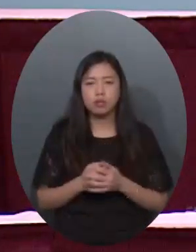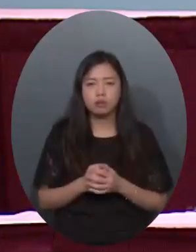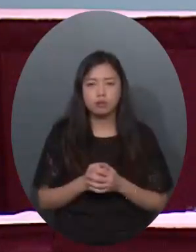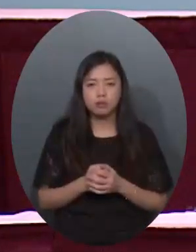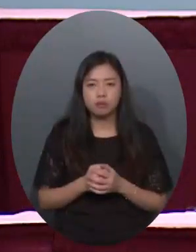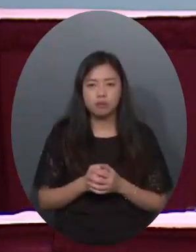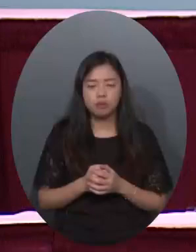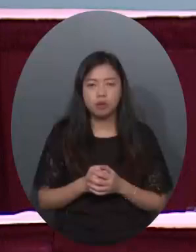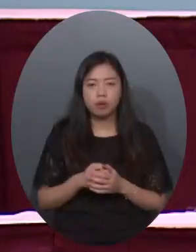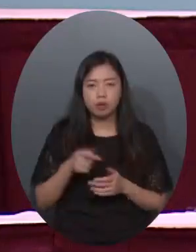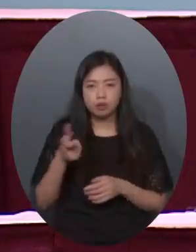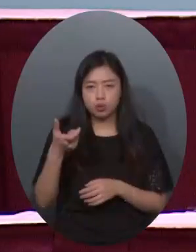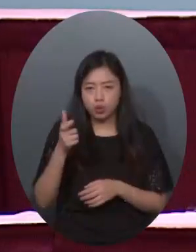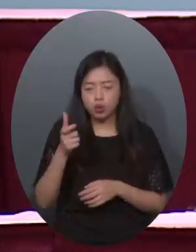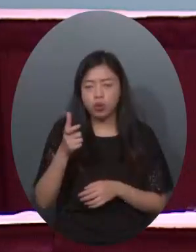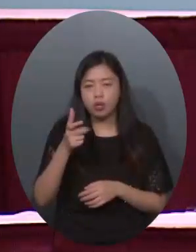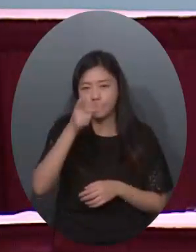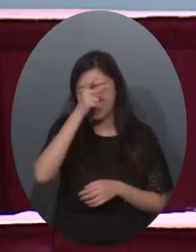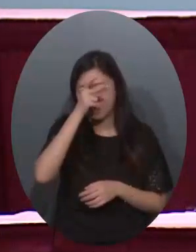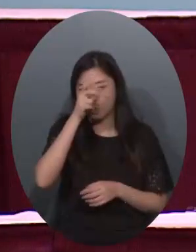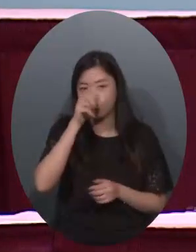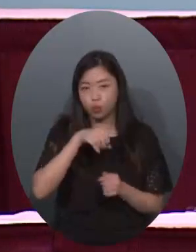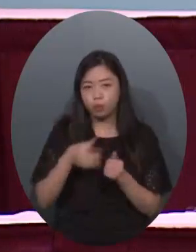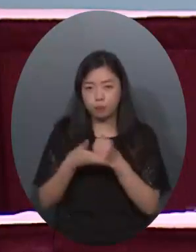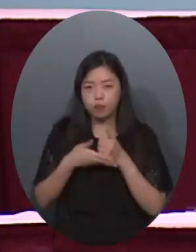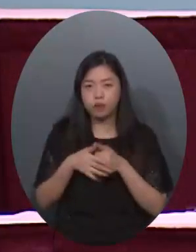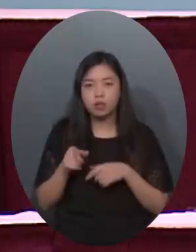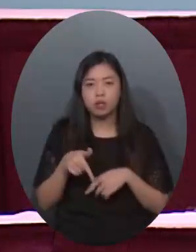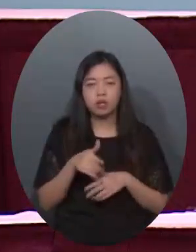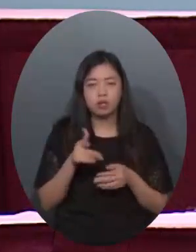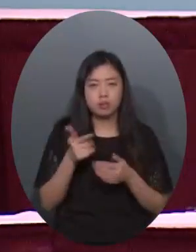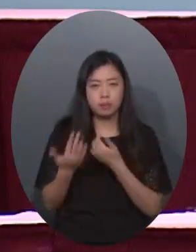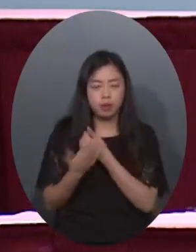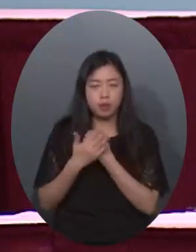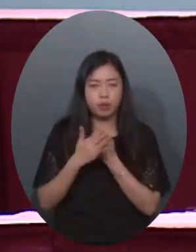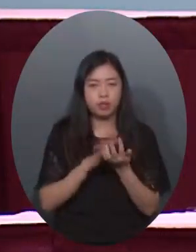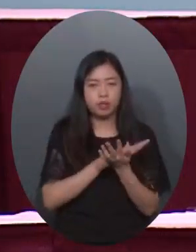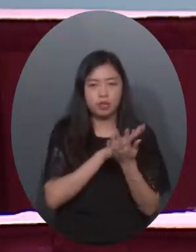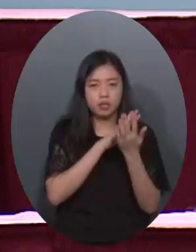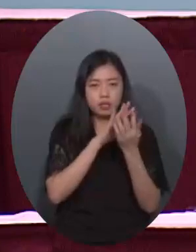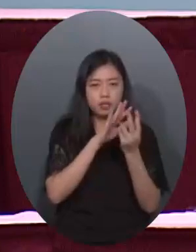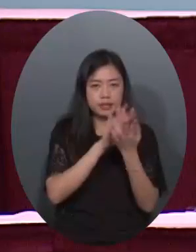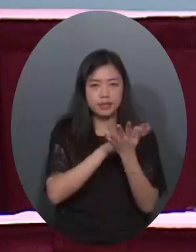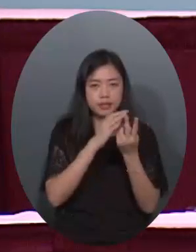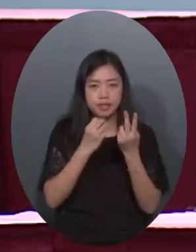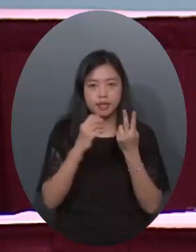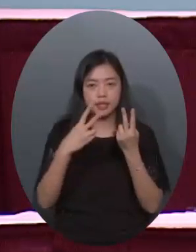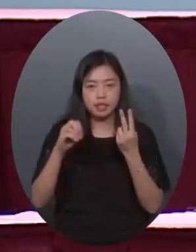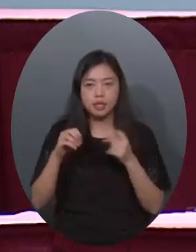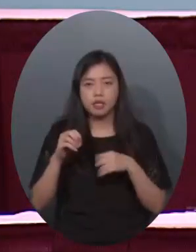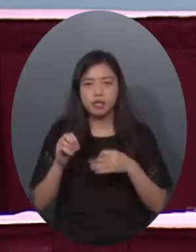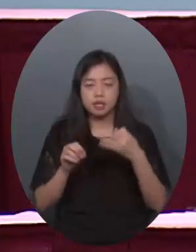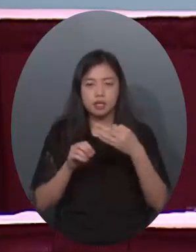顧問協助下，我們於2020年第三季度開始進行董事局評核，目